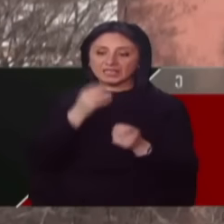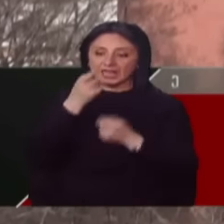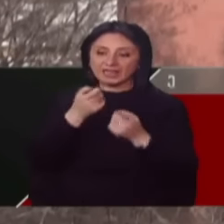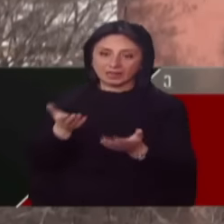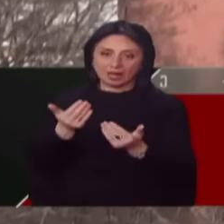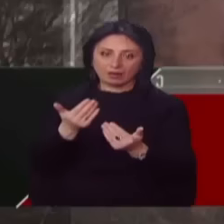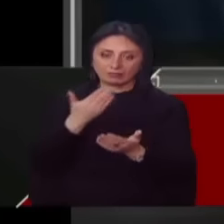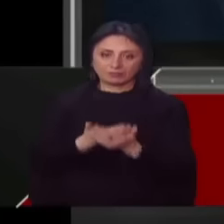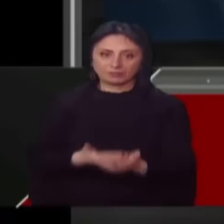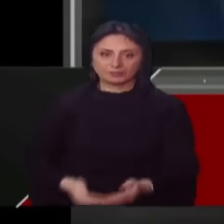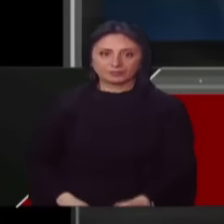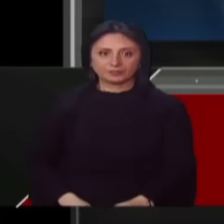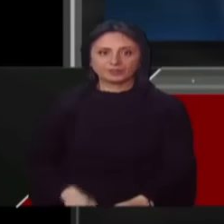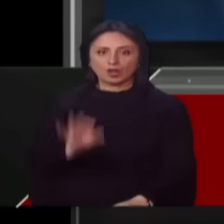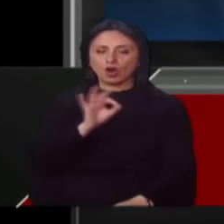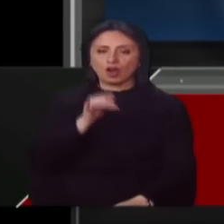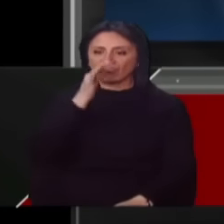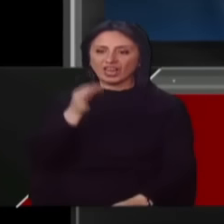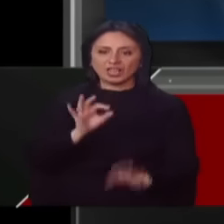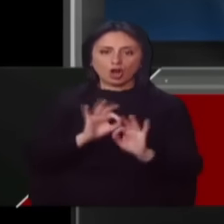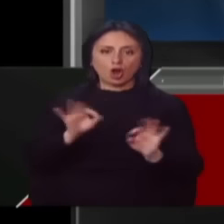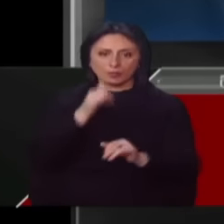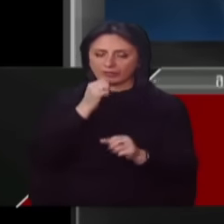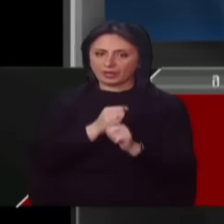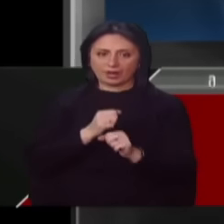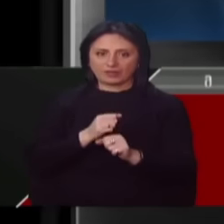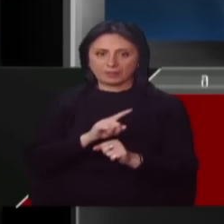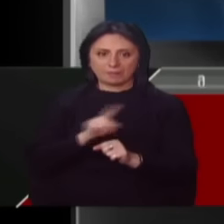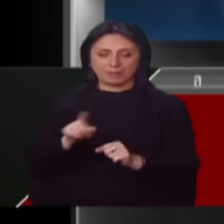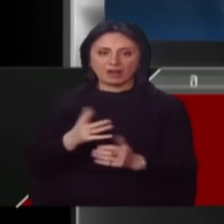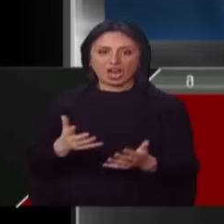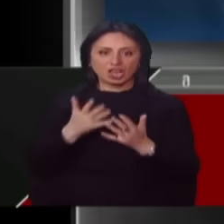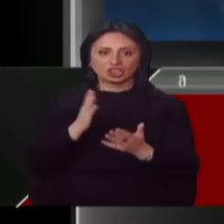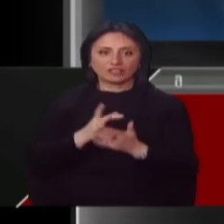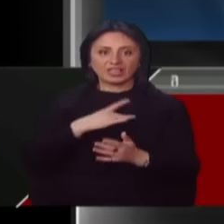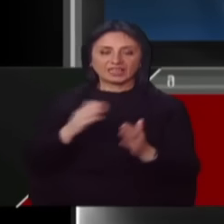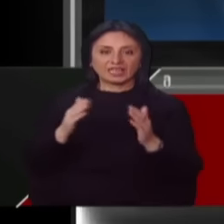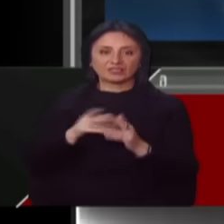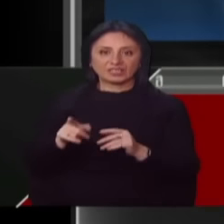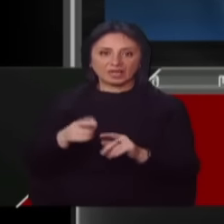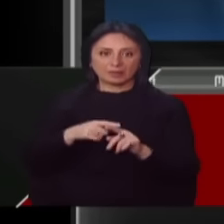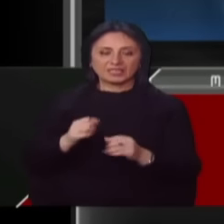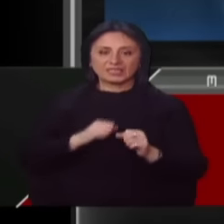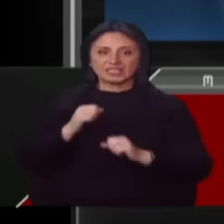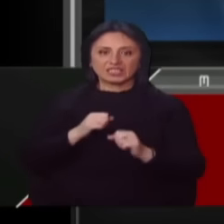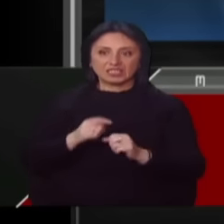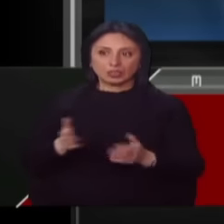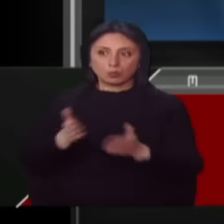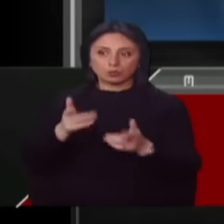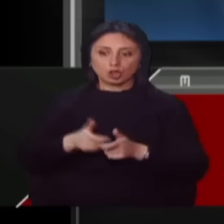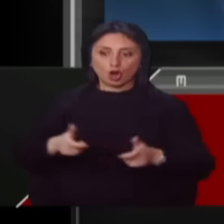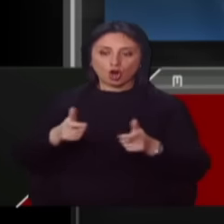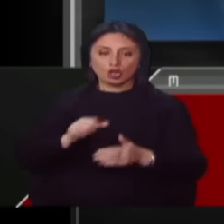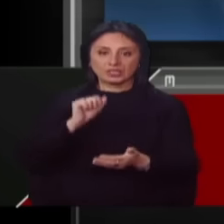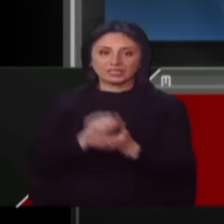დეტალებს არ გამოაქვეყნებს. ამაზე ვერანაირ კომენტარს ვერ გავაკეთებ, მაგრამ აშკარაა, რომ თეთრი სახლი ამით ცდილობს უბიძგოს კონგრესს